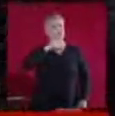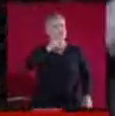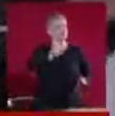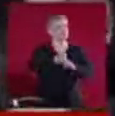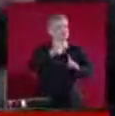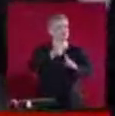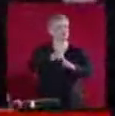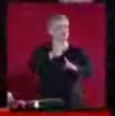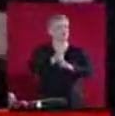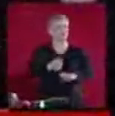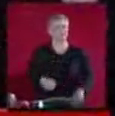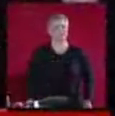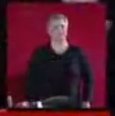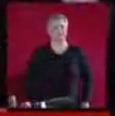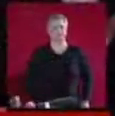πάνο